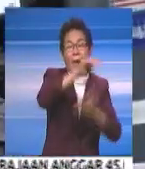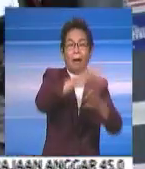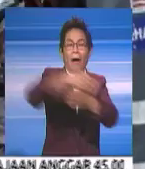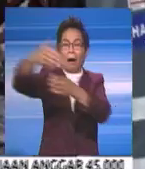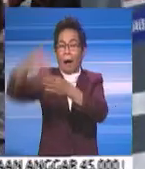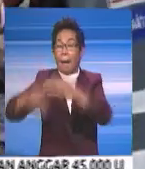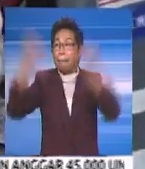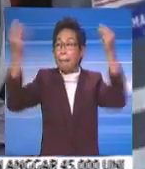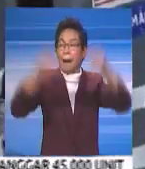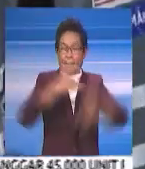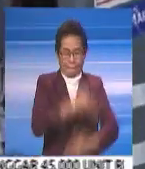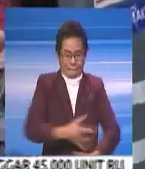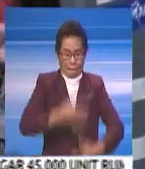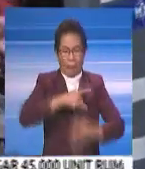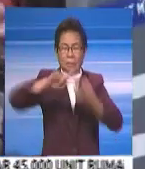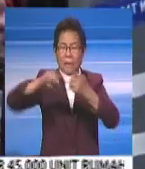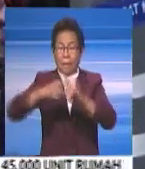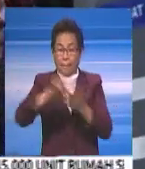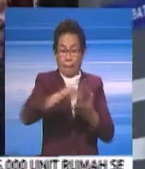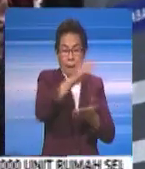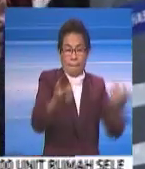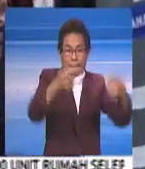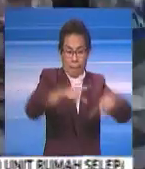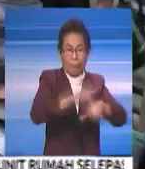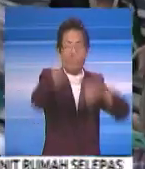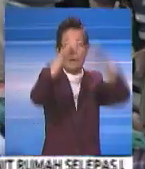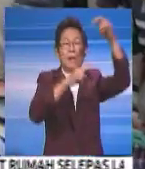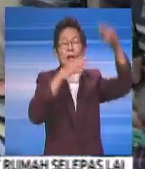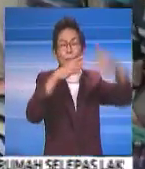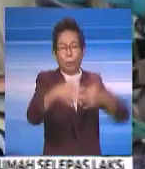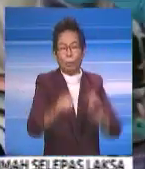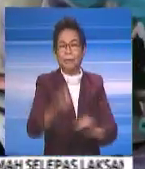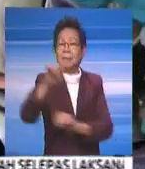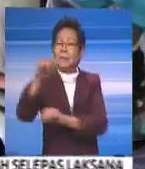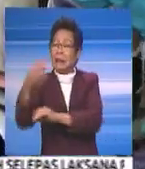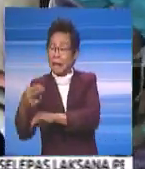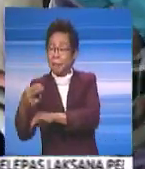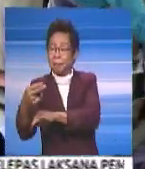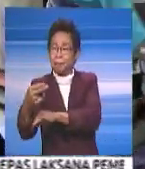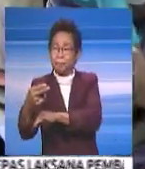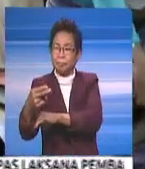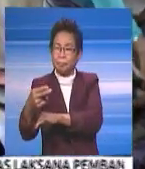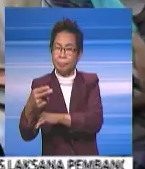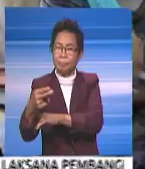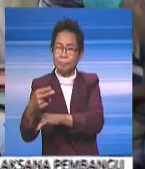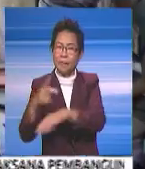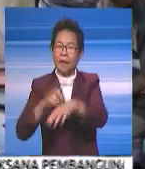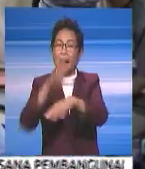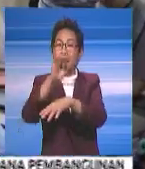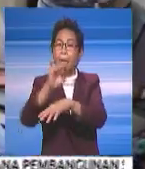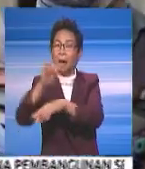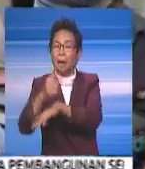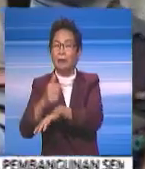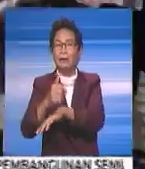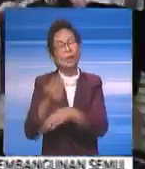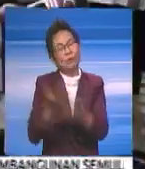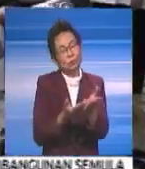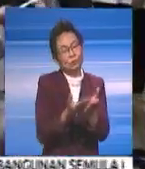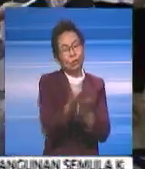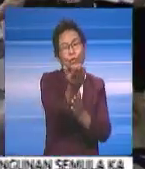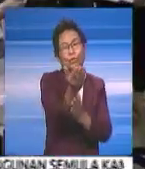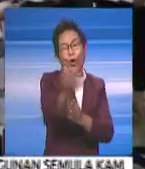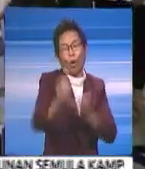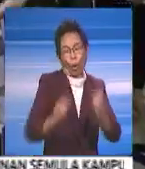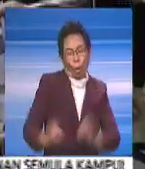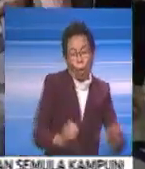berakhirnya majlis penghargaan sahabat maktab yang berlangsung di bangunan Ibu Pejabat TH Abraj Al-Janadriyah, secara tidak langsung